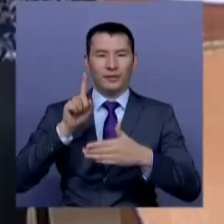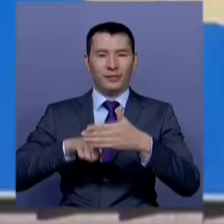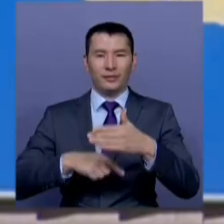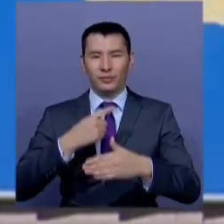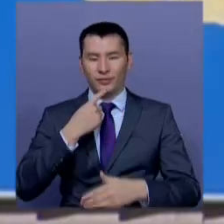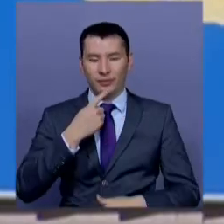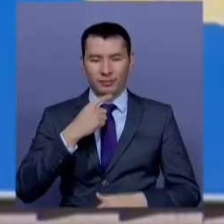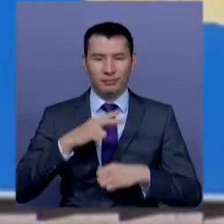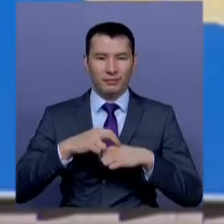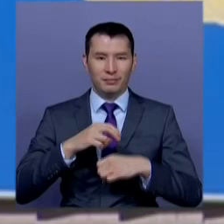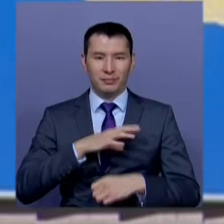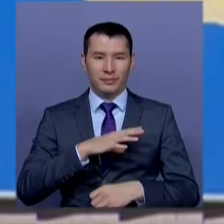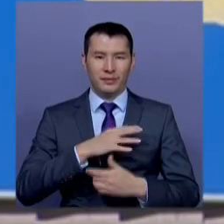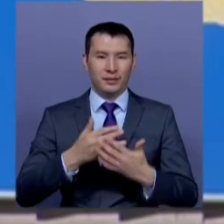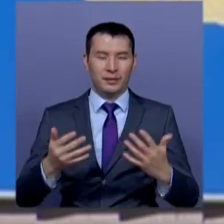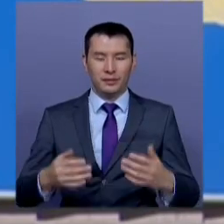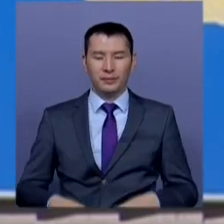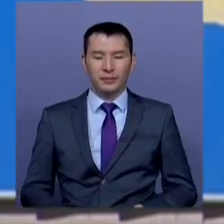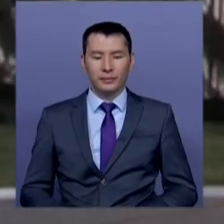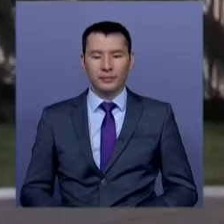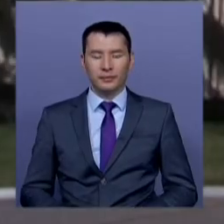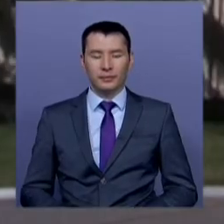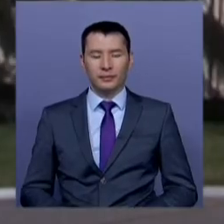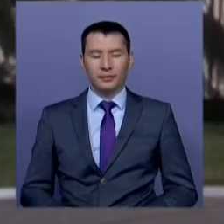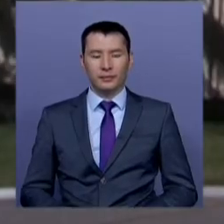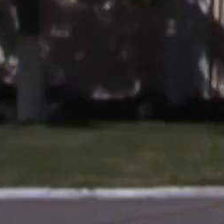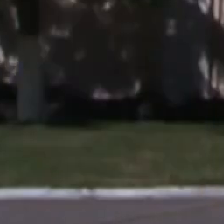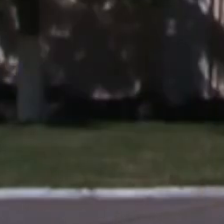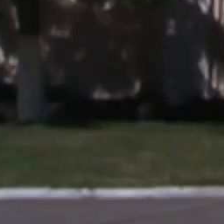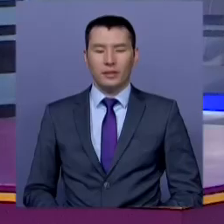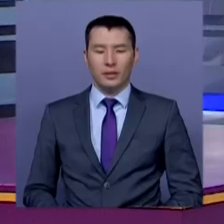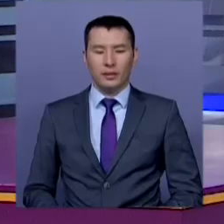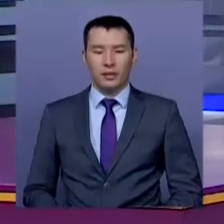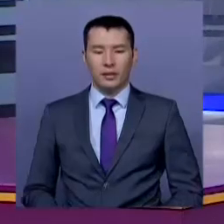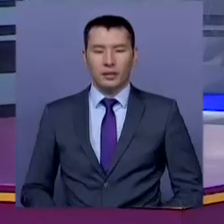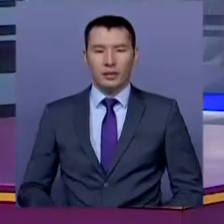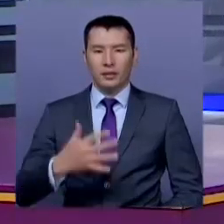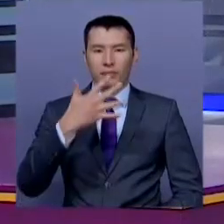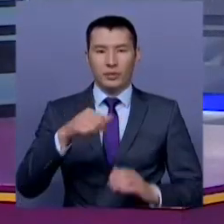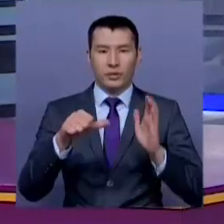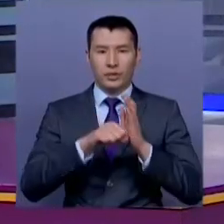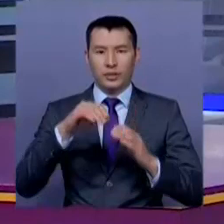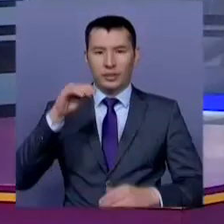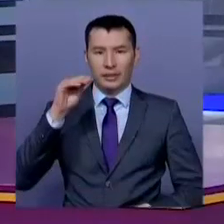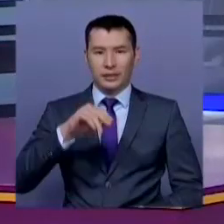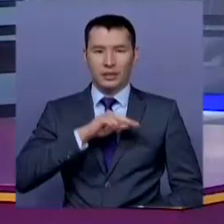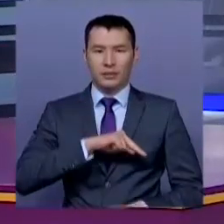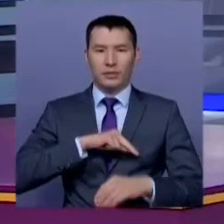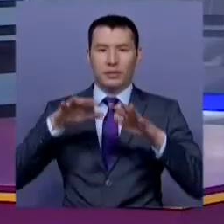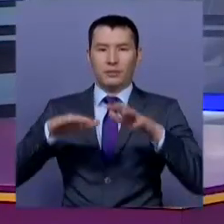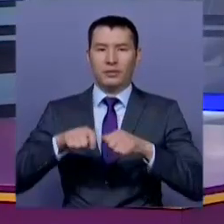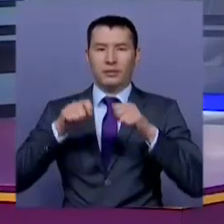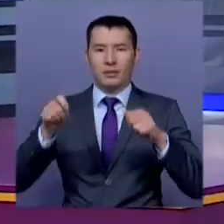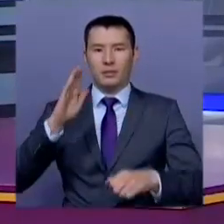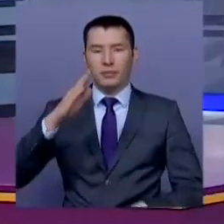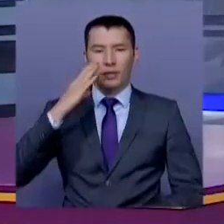хозяину. Рамина Мирзалимова, Арсен Сандыбаев, Мейрам Исабеков, телеканал Алматы. 56 тысяч рабочих мест создадут в Алматы.